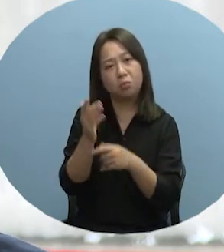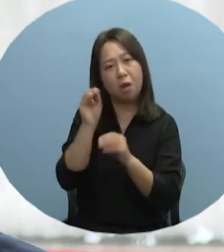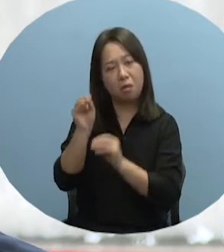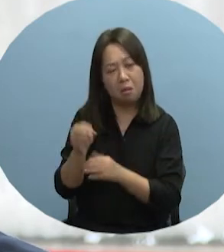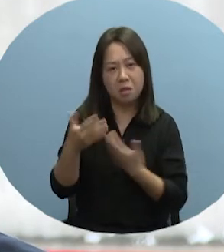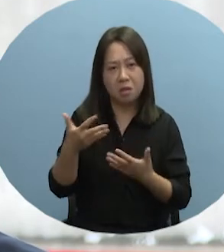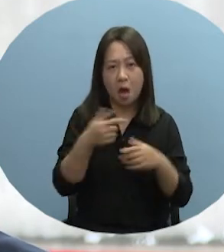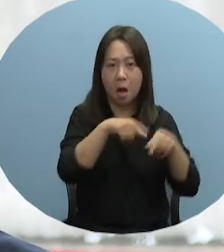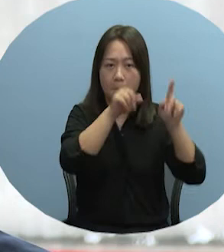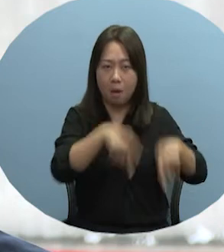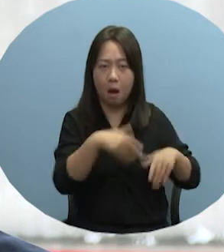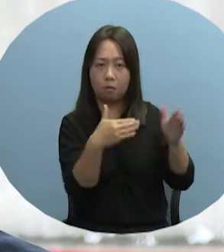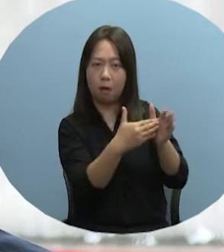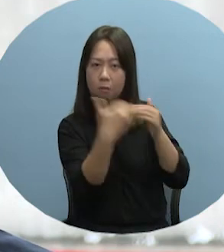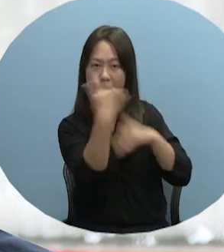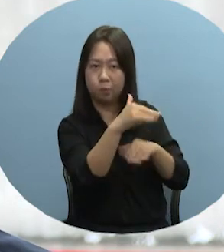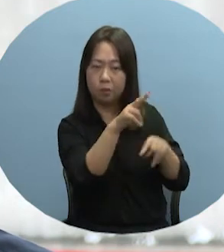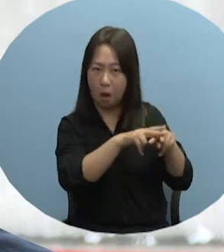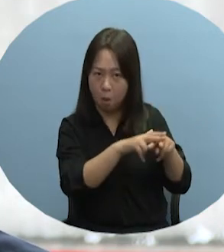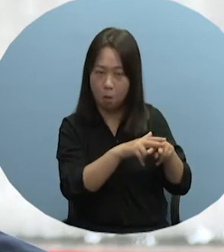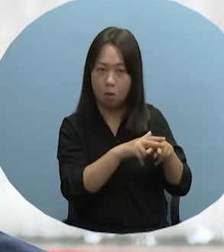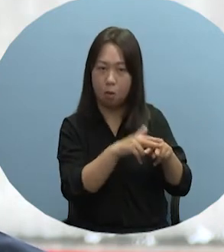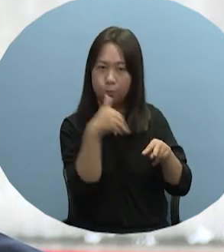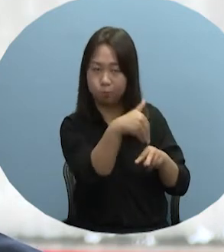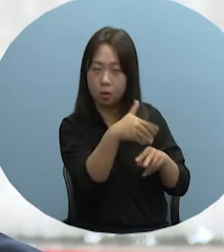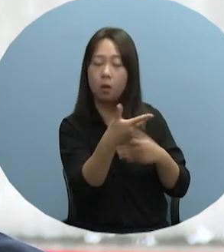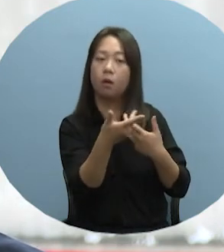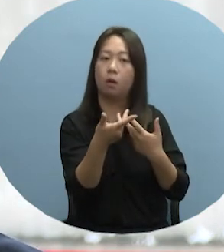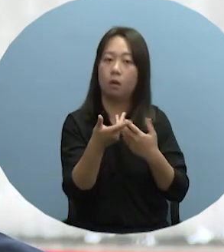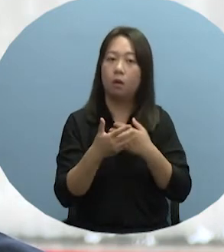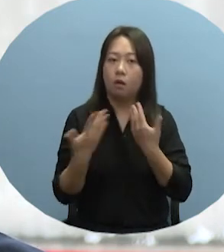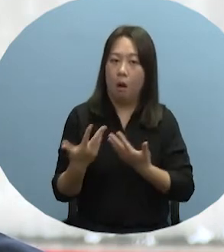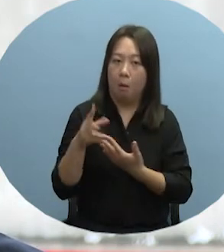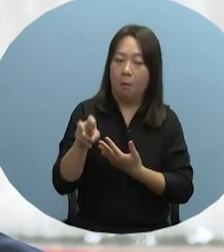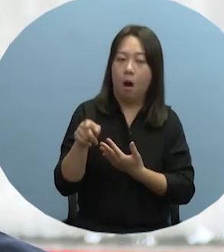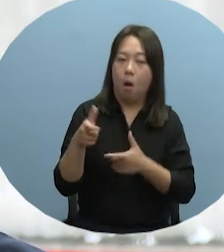现在措施实施之后呢，现在我们看到那个的